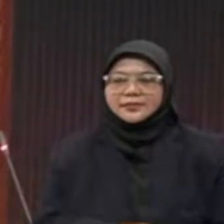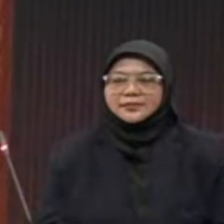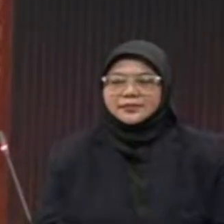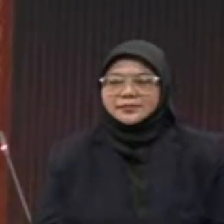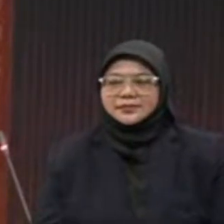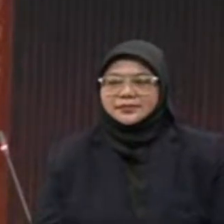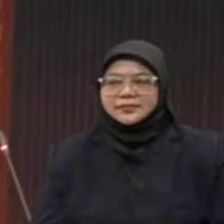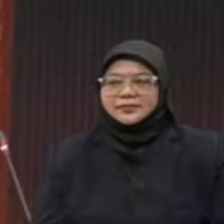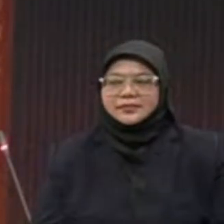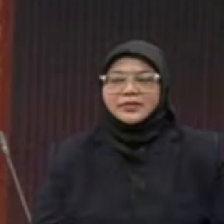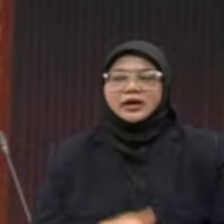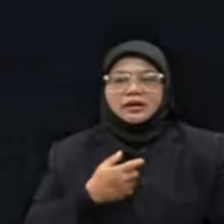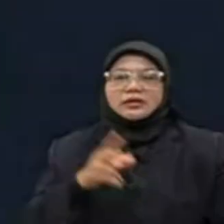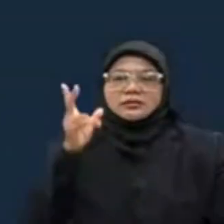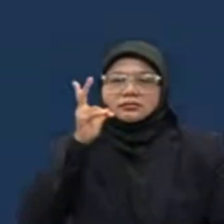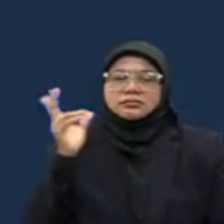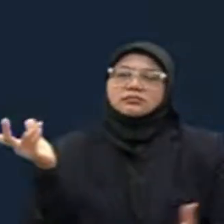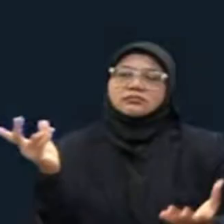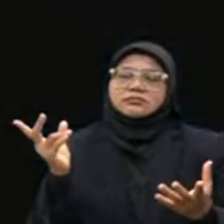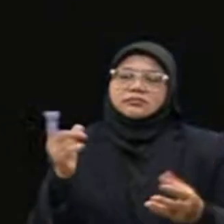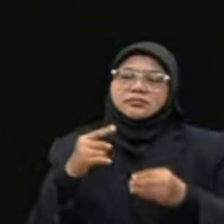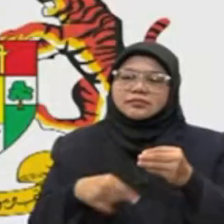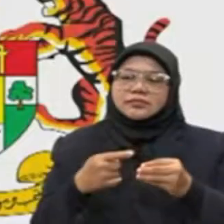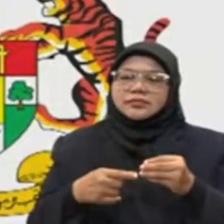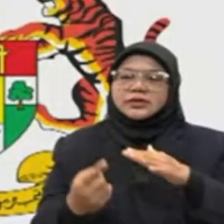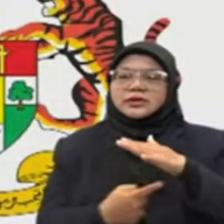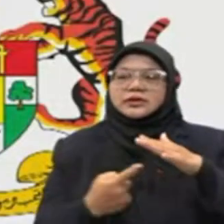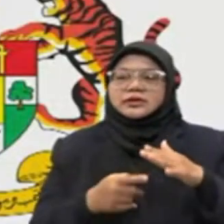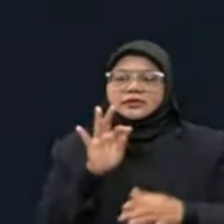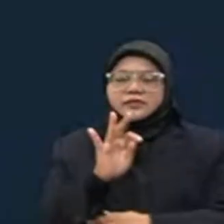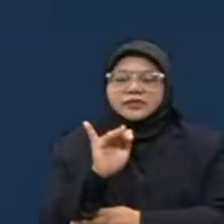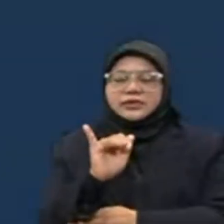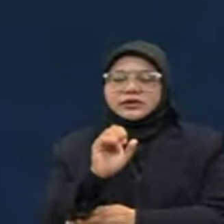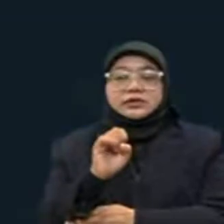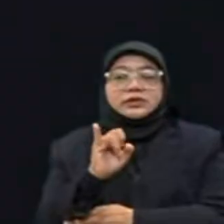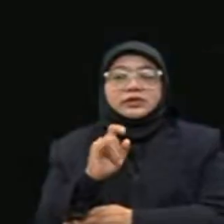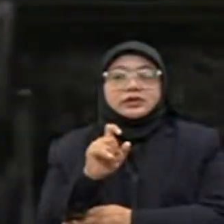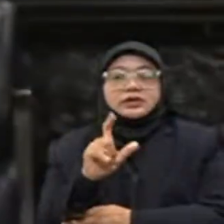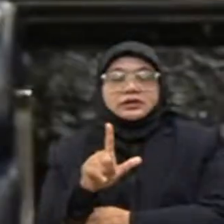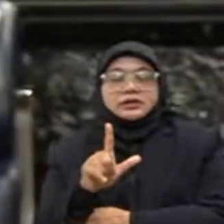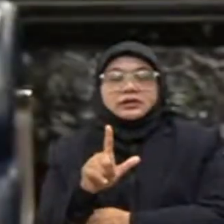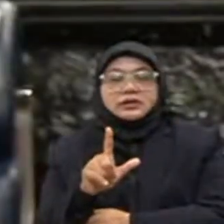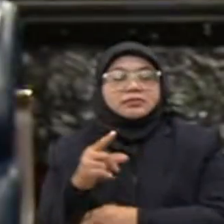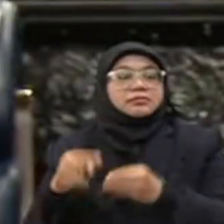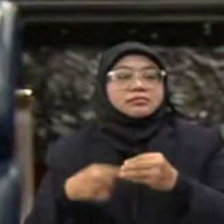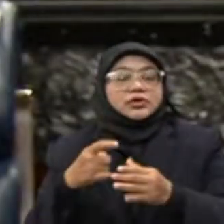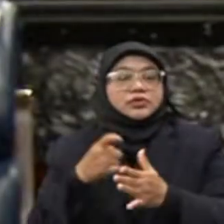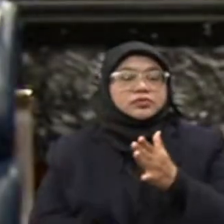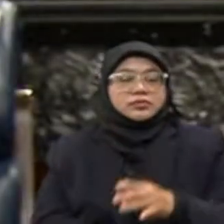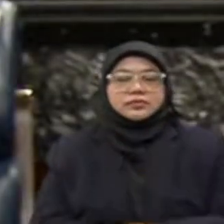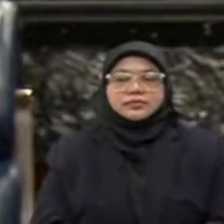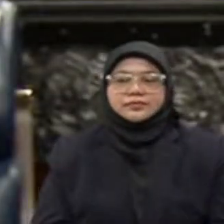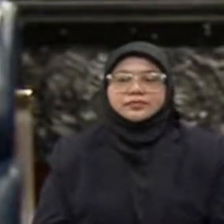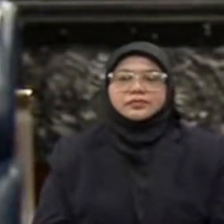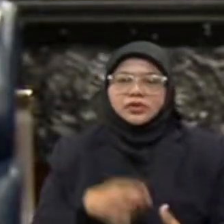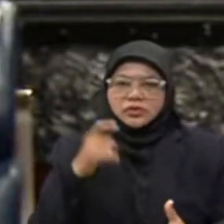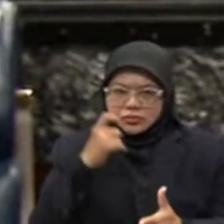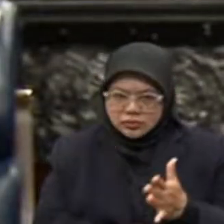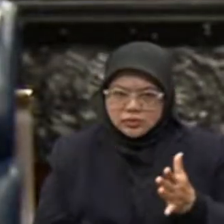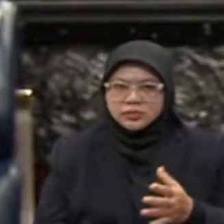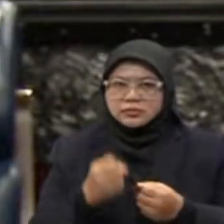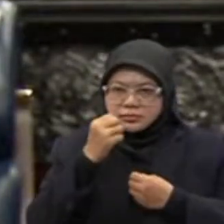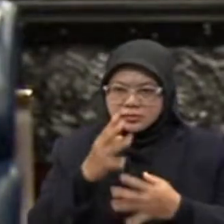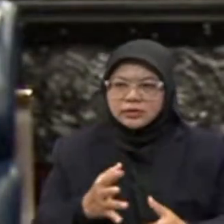saya tadi mendengar berkaitan tentang dasar fiskal negara yaitu tentang cukai Cukai dimaklumkan bahwa